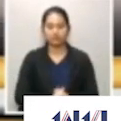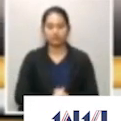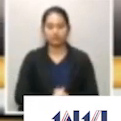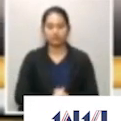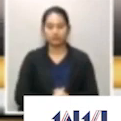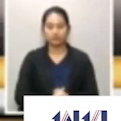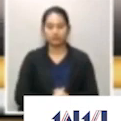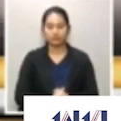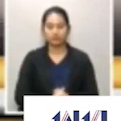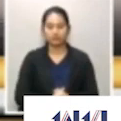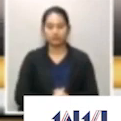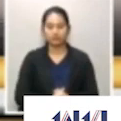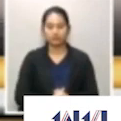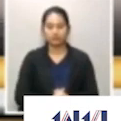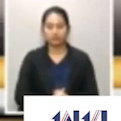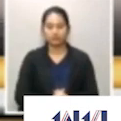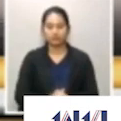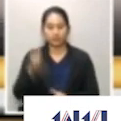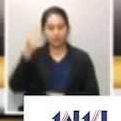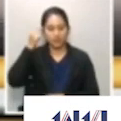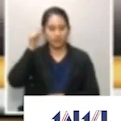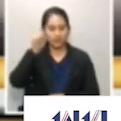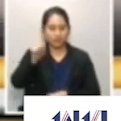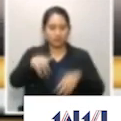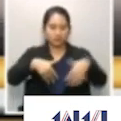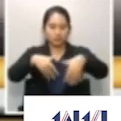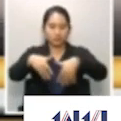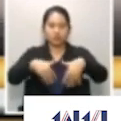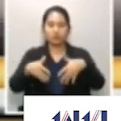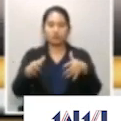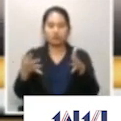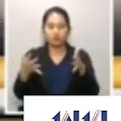หัวประชาชนผู้มีสิทธิ์เลือกตั้ง